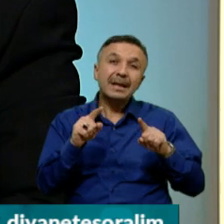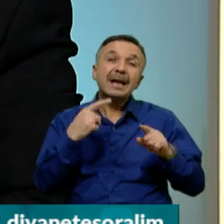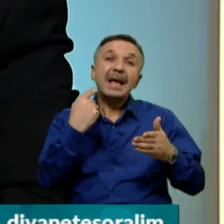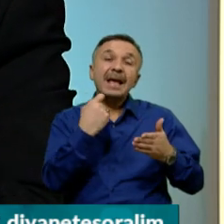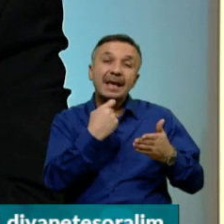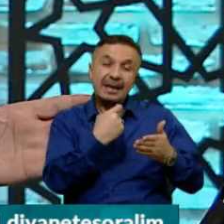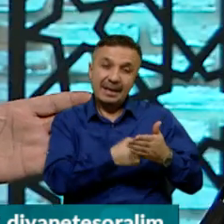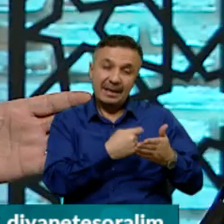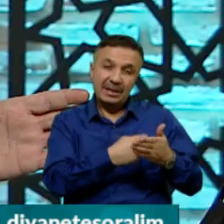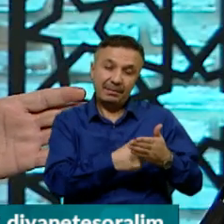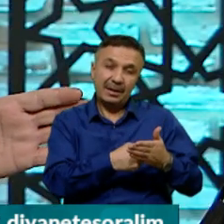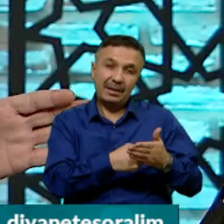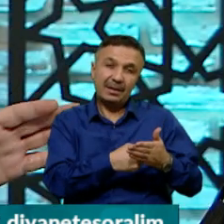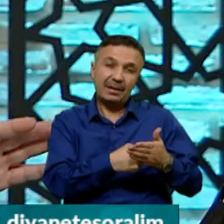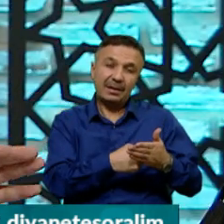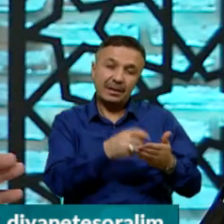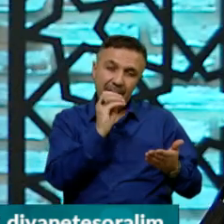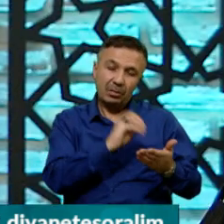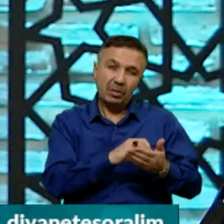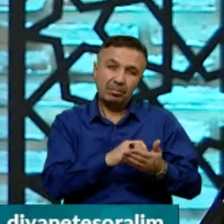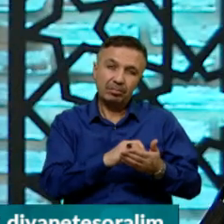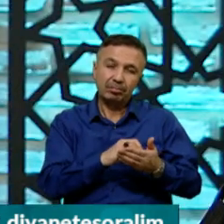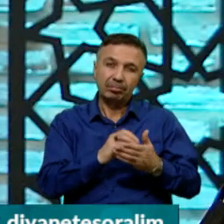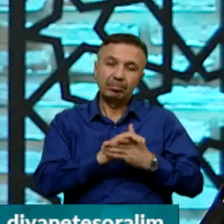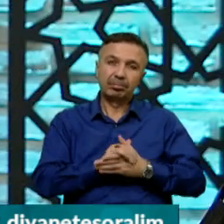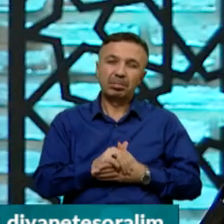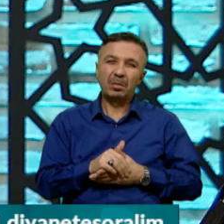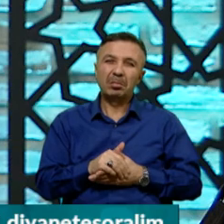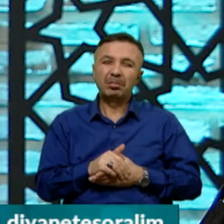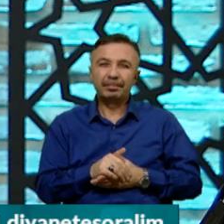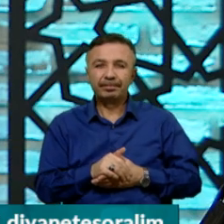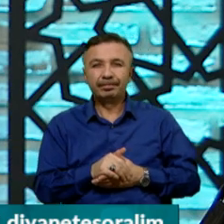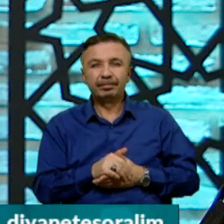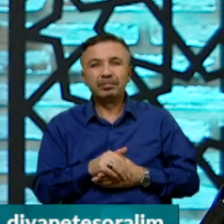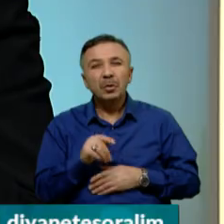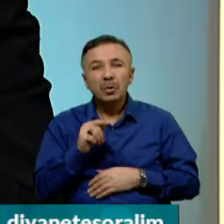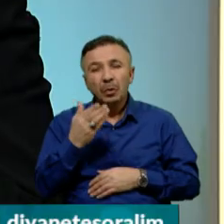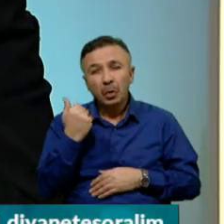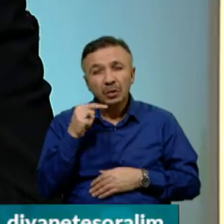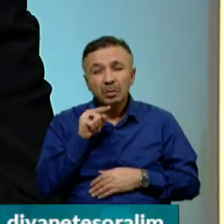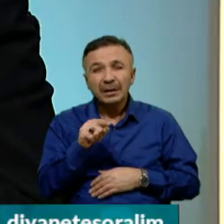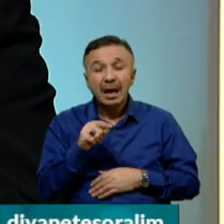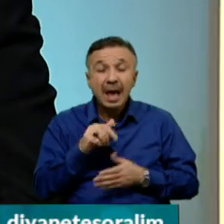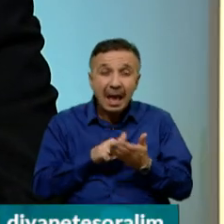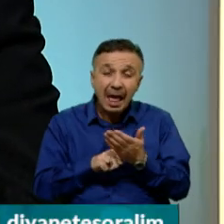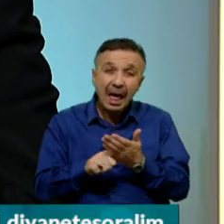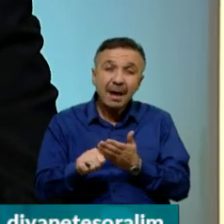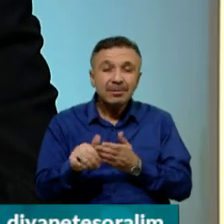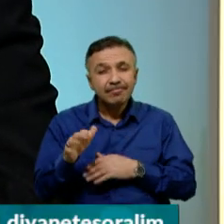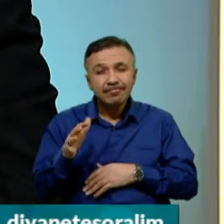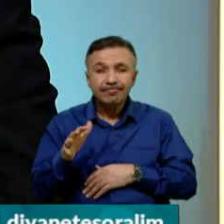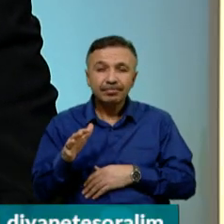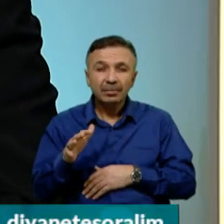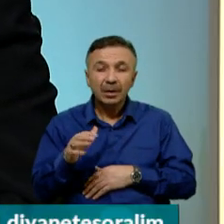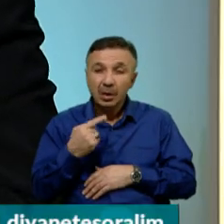Zara teknik kısmı oldu Evet yani yani Hadi gidelim buraya çok fazla takılma mı yoksa yani burada hepsinin aşağı yukarı